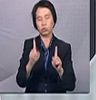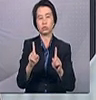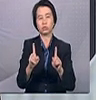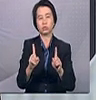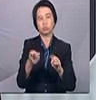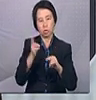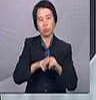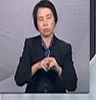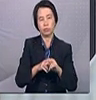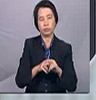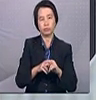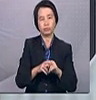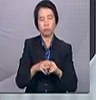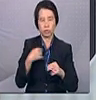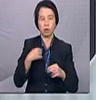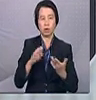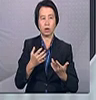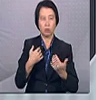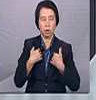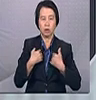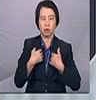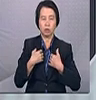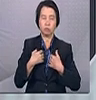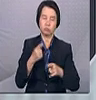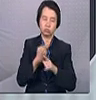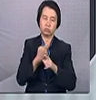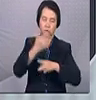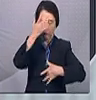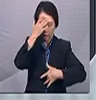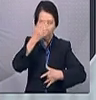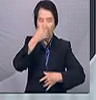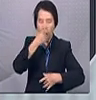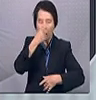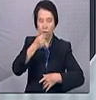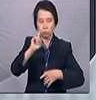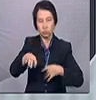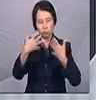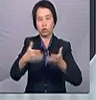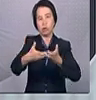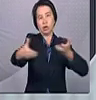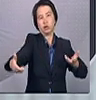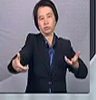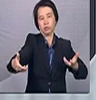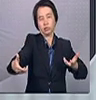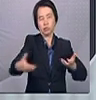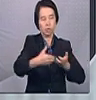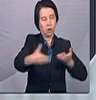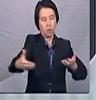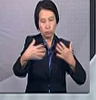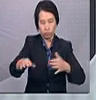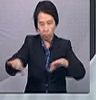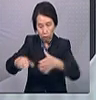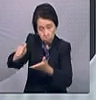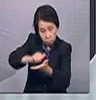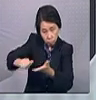ada gejala dan kita asingkan untuk mereka jalankan ujian COVID-19,